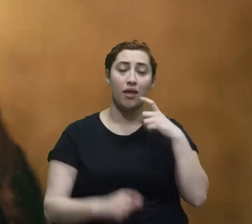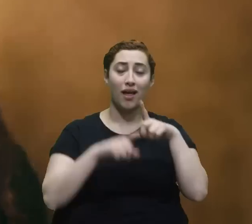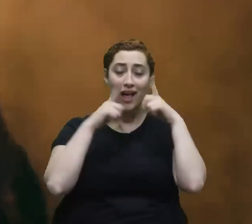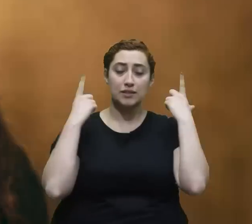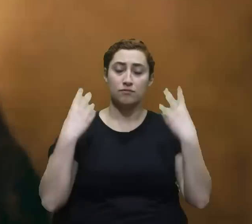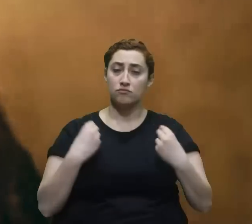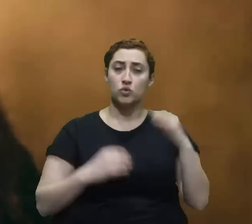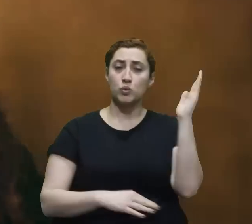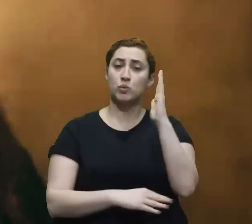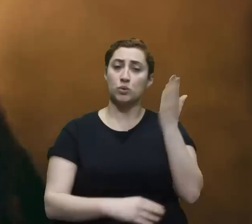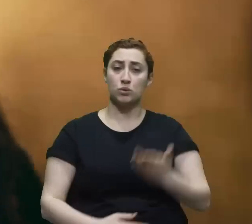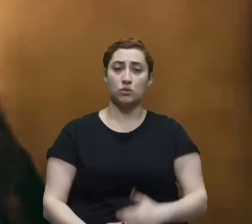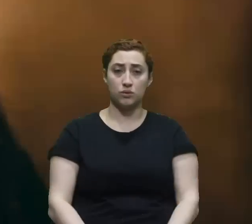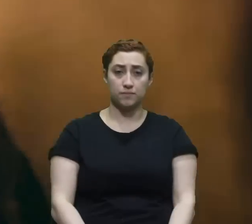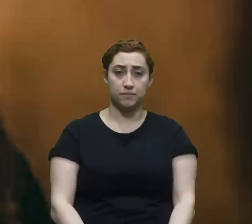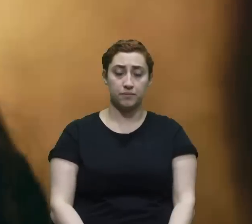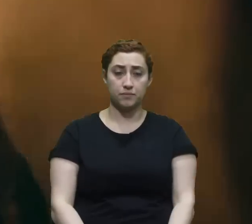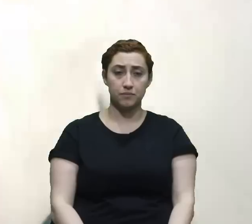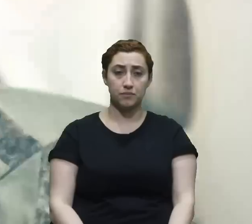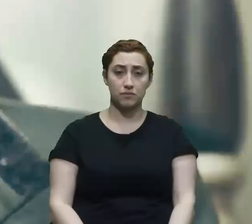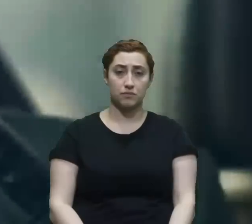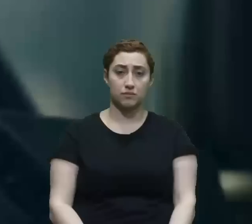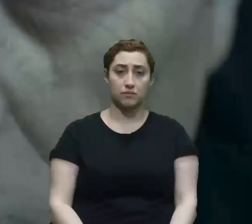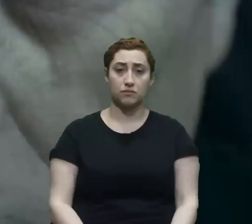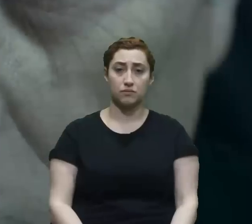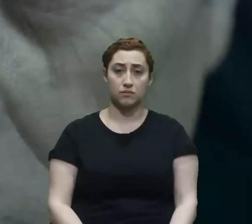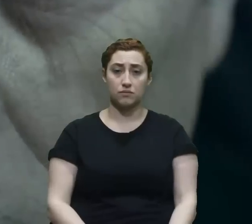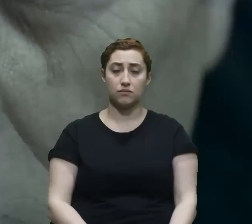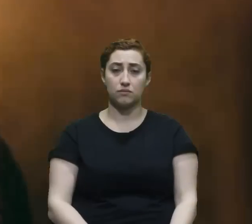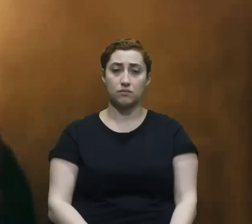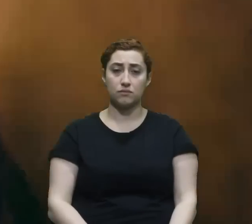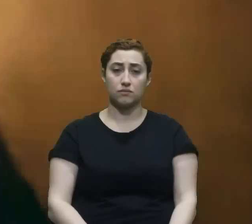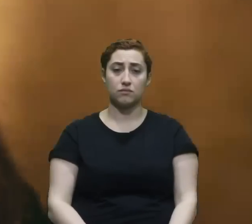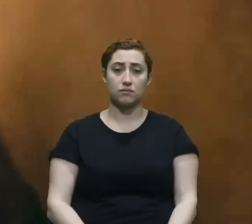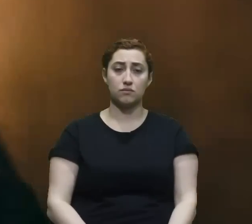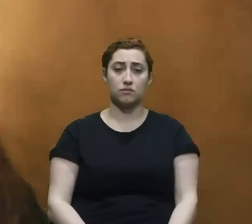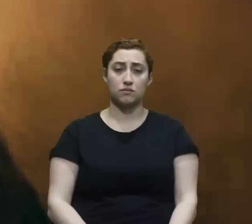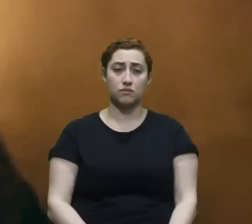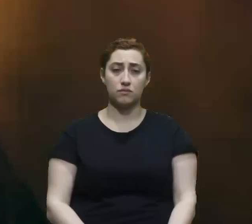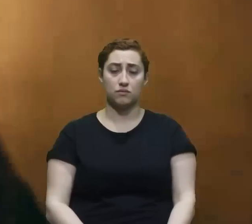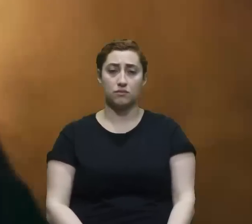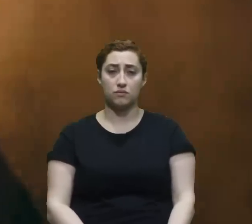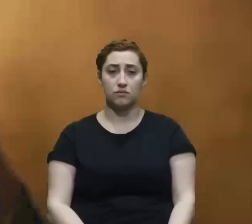parçaydı. Şu an Farah düşünceli. Yüce Efendi'nin yüzü yüzünde belirip kayboldu.